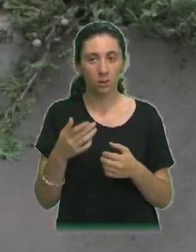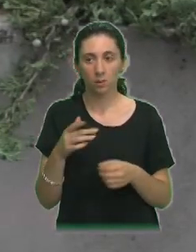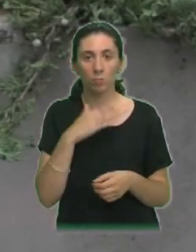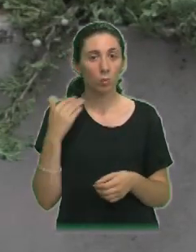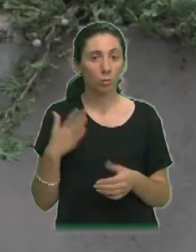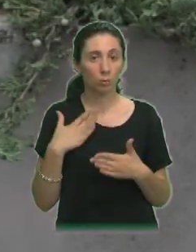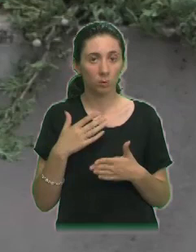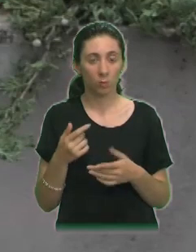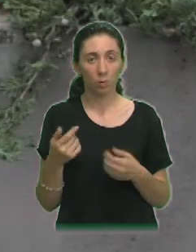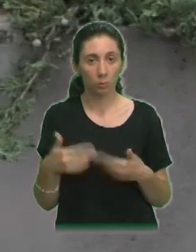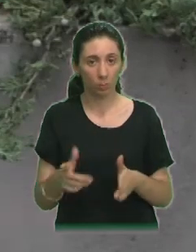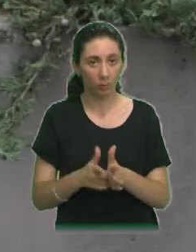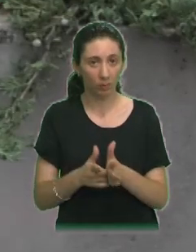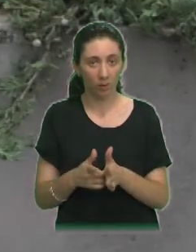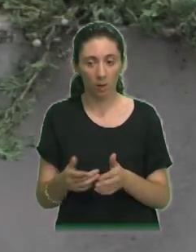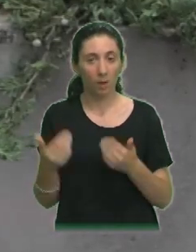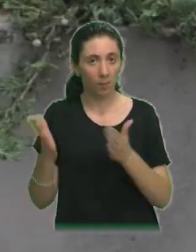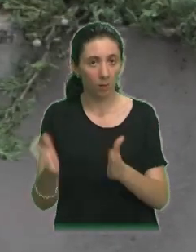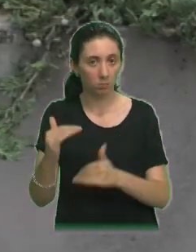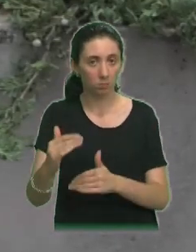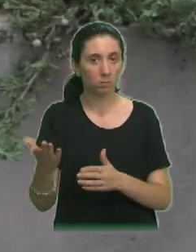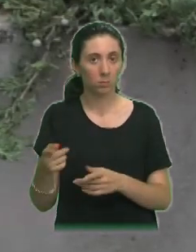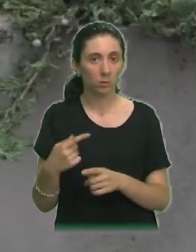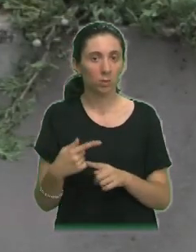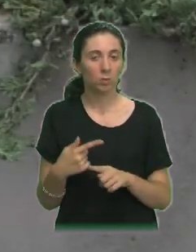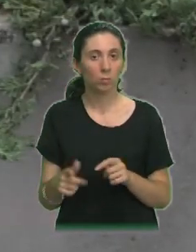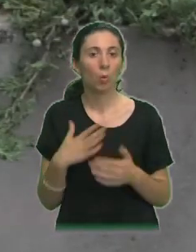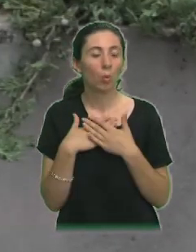utakmice. Krpu slobodnog vremena